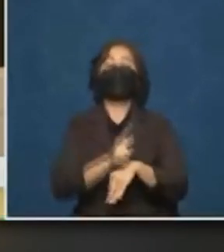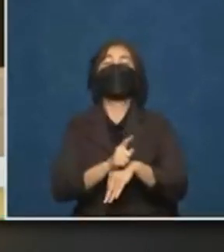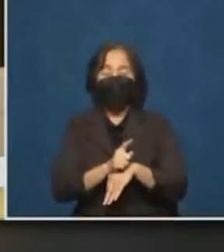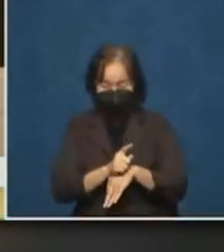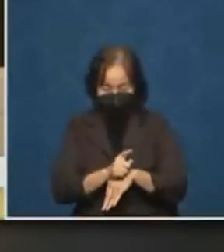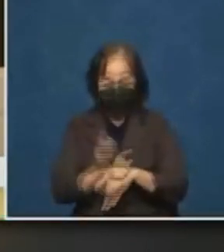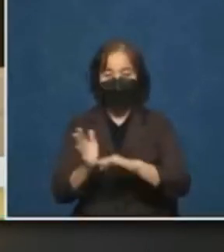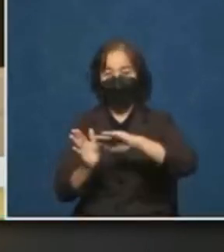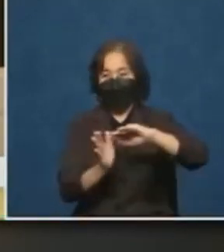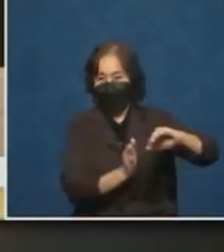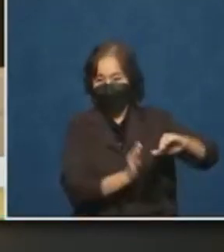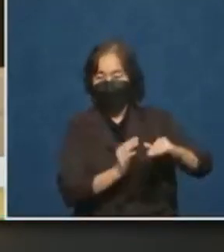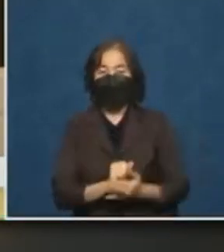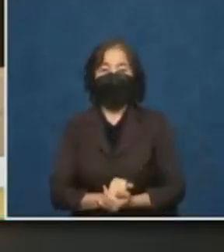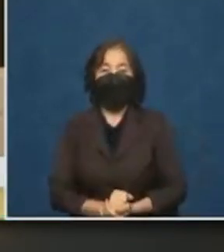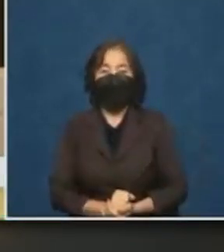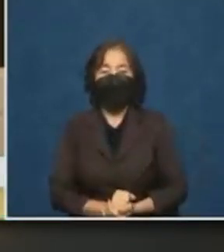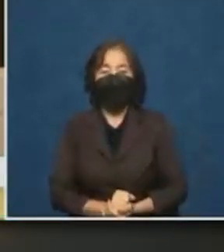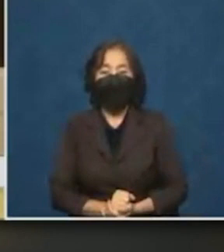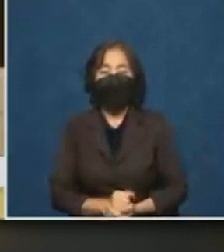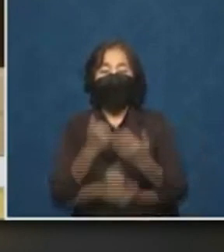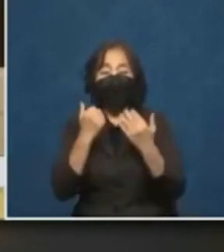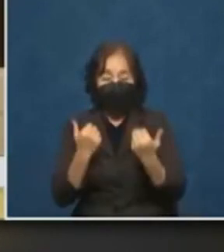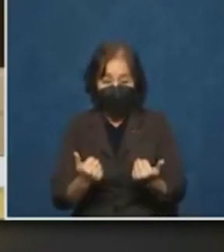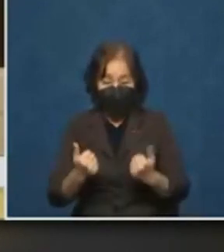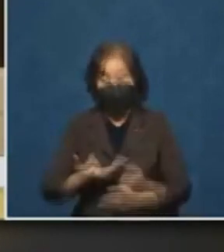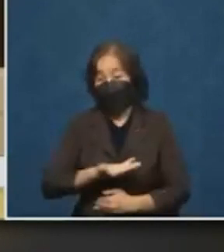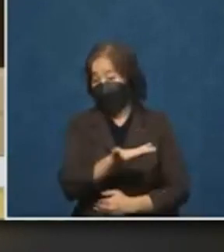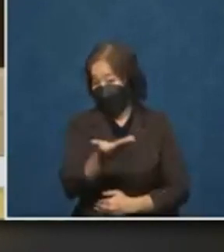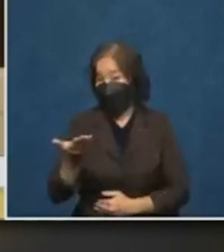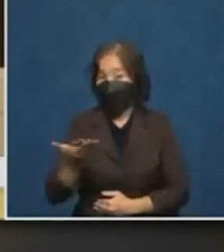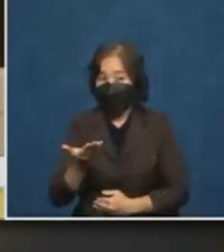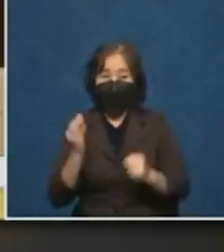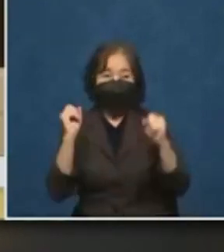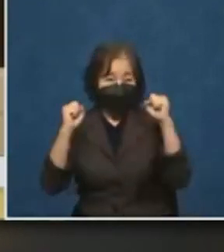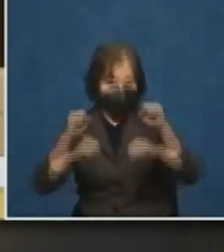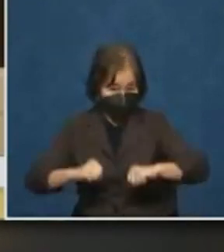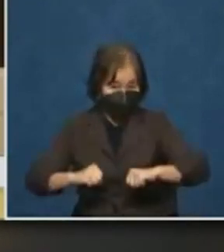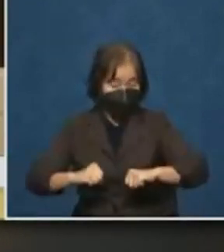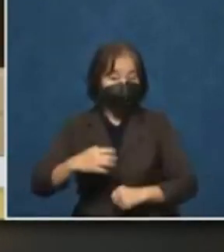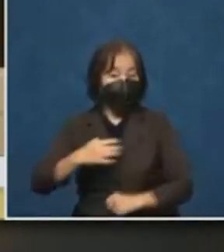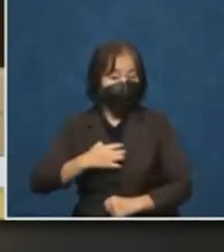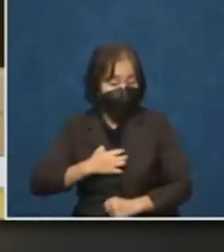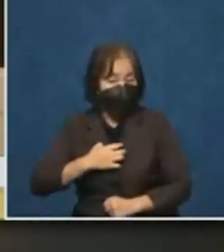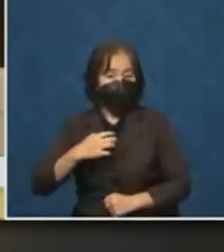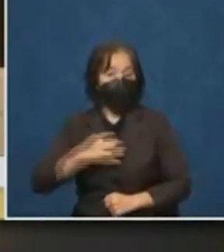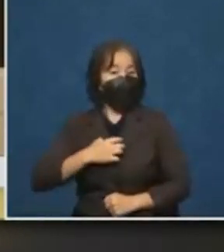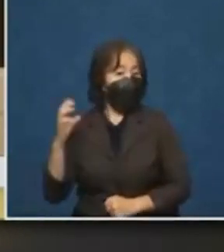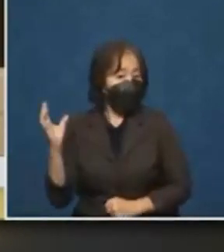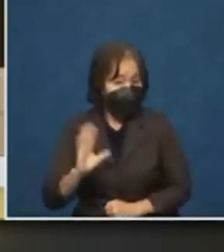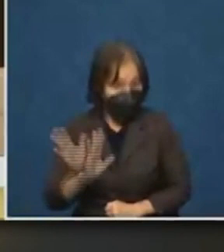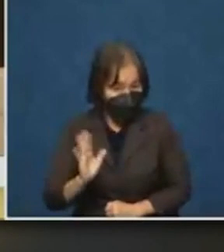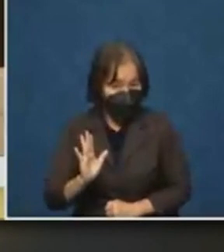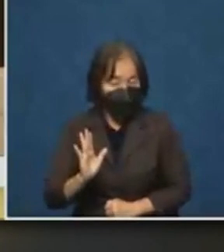ยปรากฏว่ารายชื่อของกรรมธิการวิสามัญที่ตั้งขึ้นมานะฮะทีนี้เห็นชอบไปแล้วนี่ราย